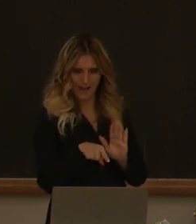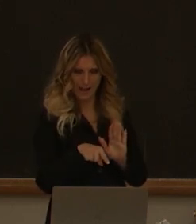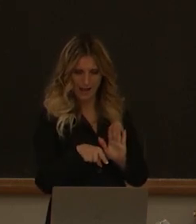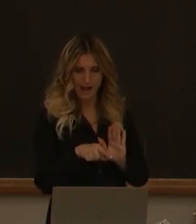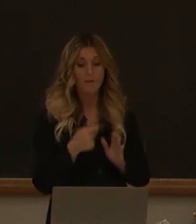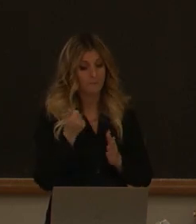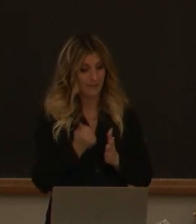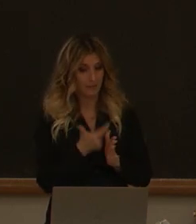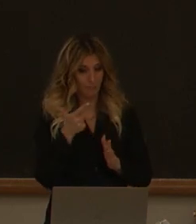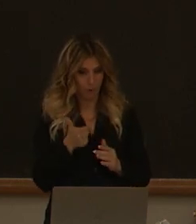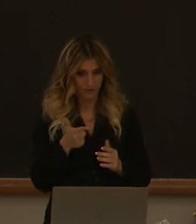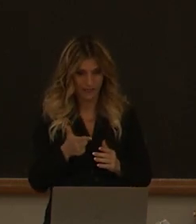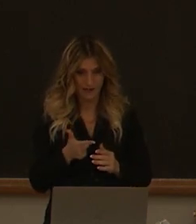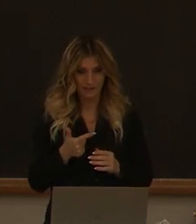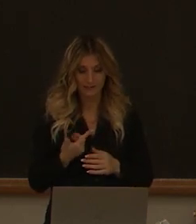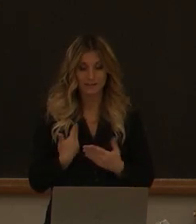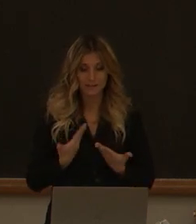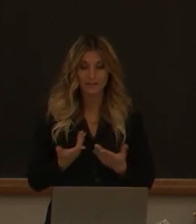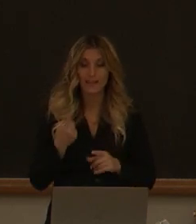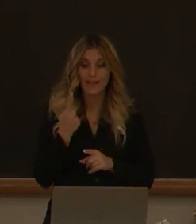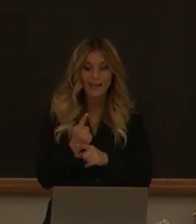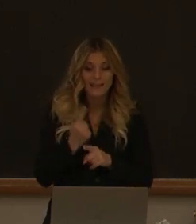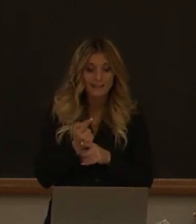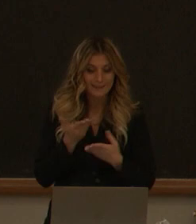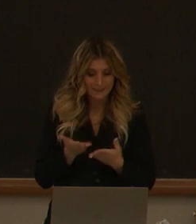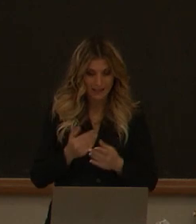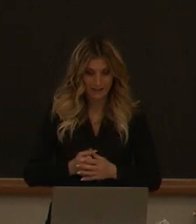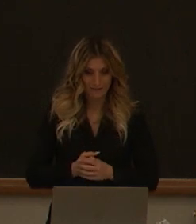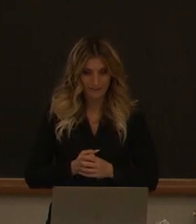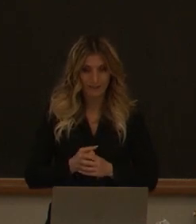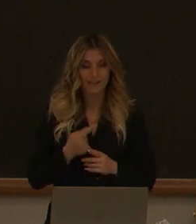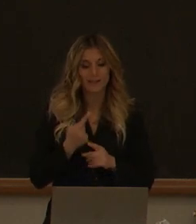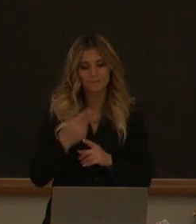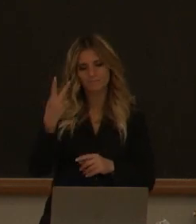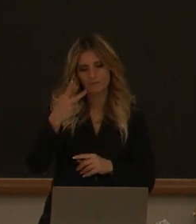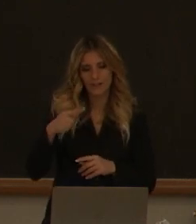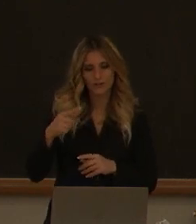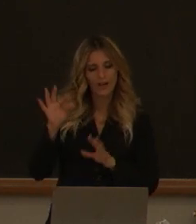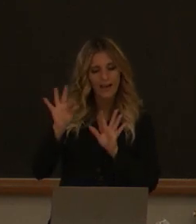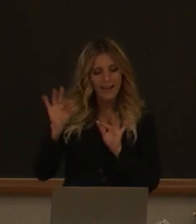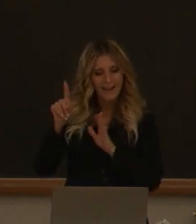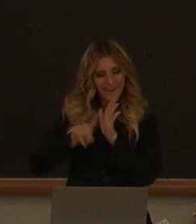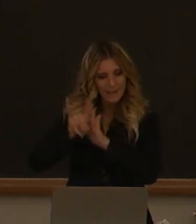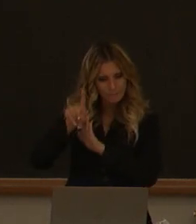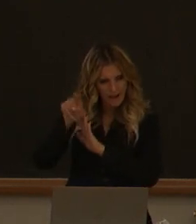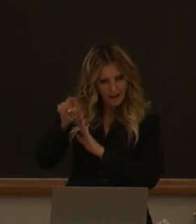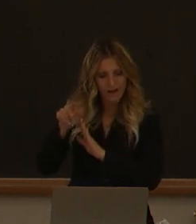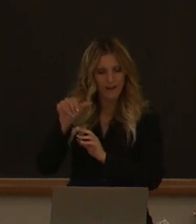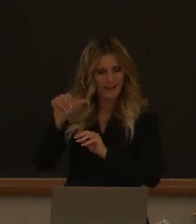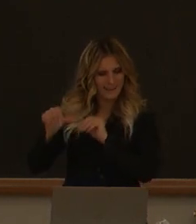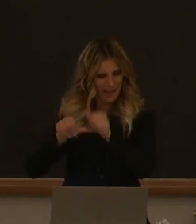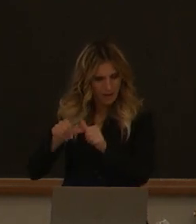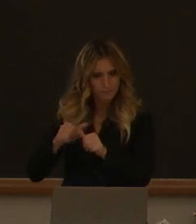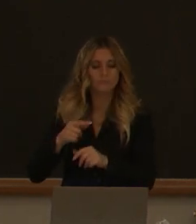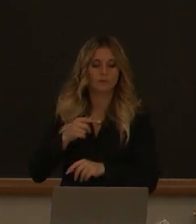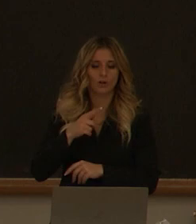partenariati importanti, che devono andare ovviamente a contrastare i cambiamenti climatici, a fare interventi